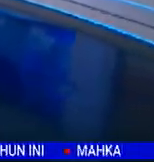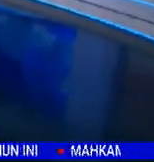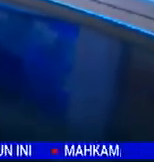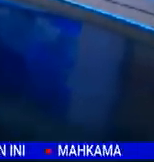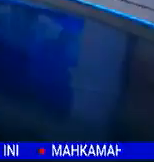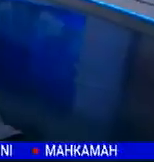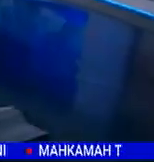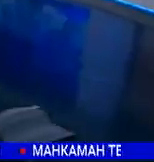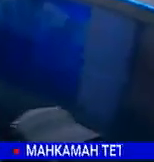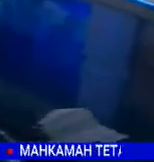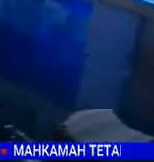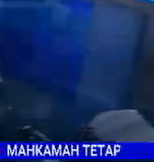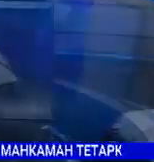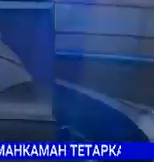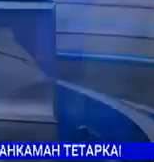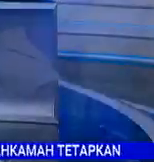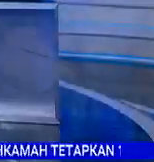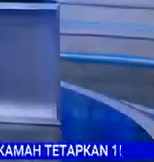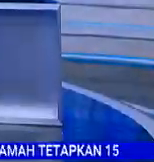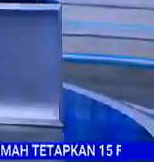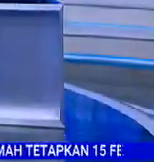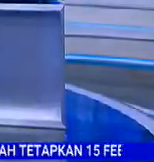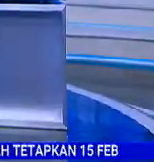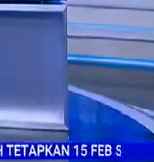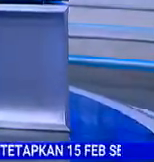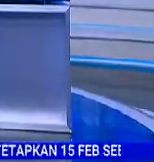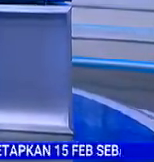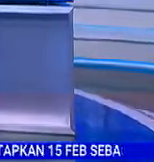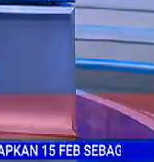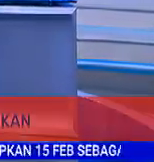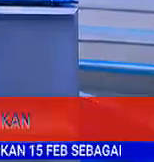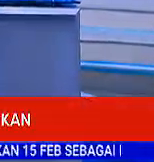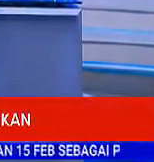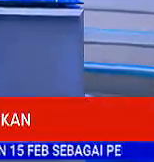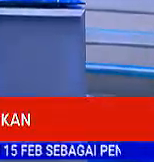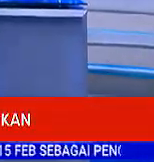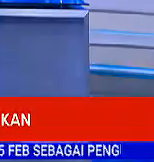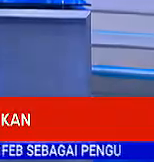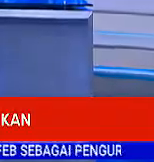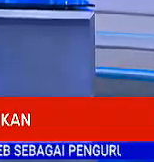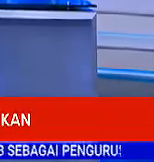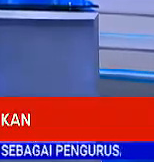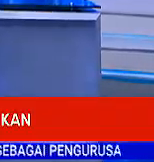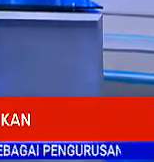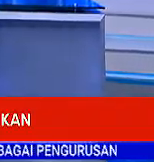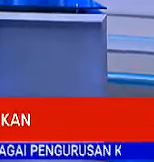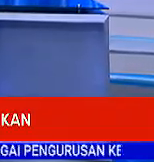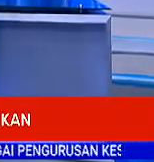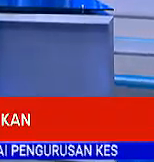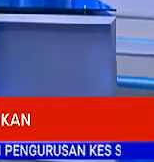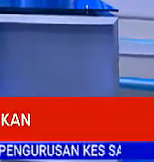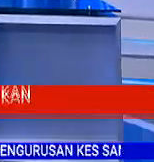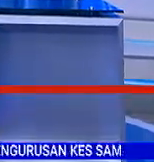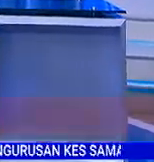Kawalan sempadan negara terus menjadi fokus Kementerian Dalam Negeri KDN tahun ini. Justeru bagi memperkasa kawalan sempadan darat